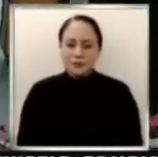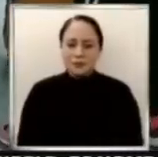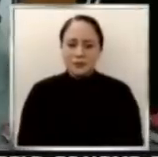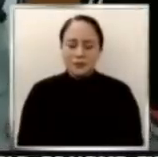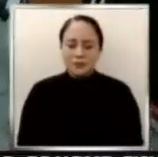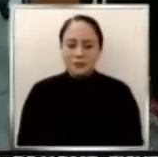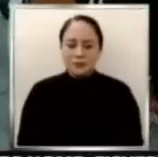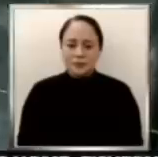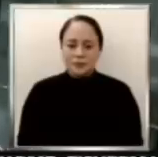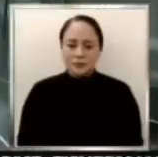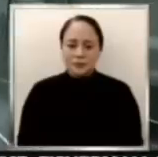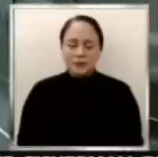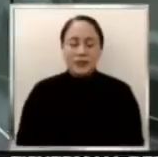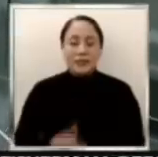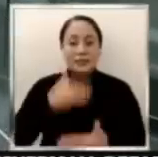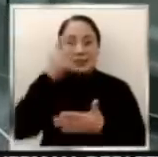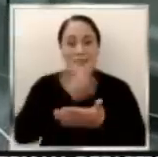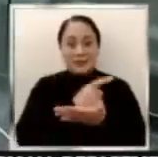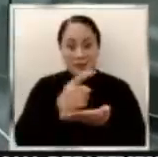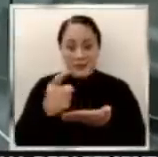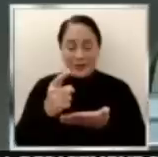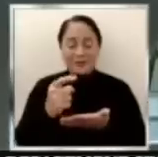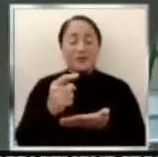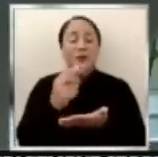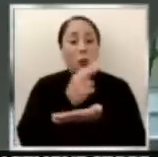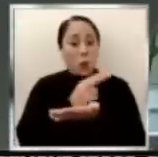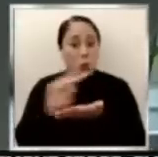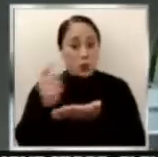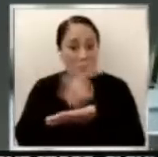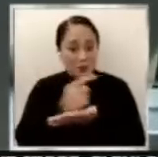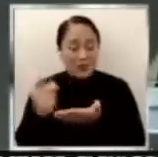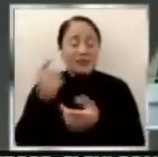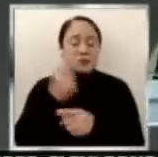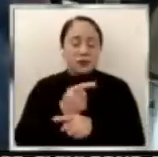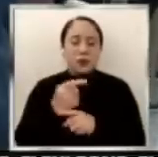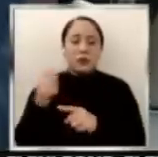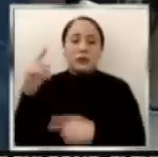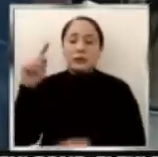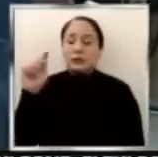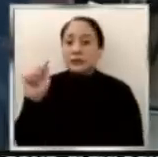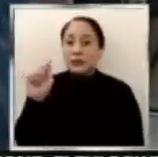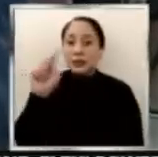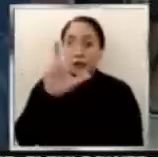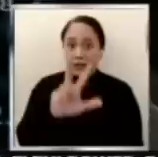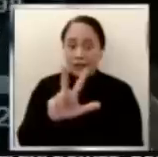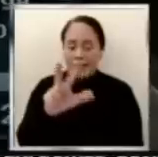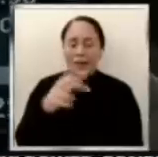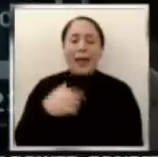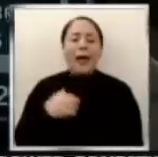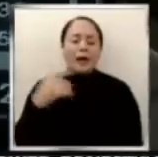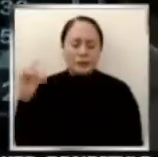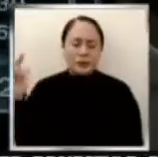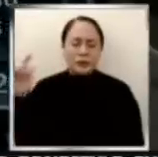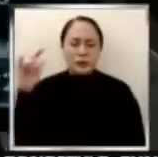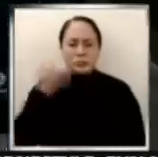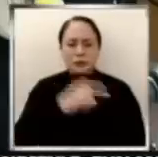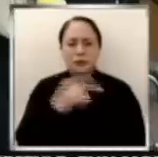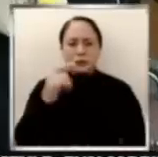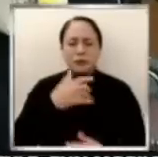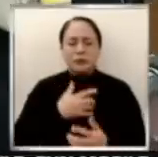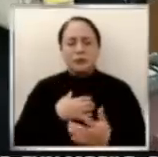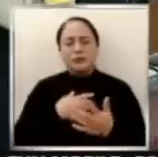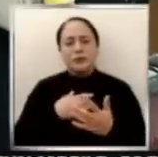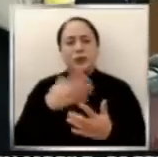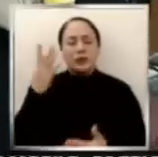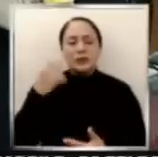Sa susunod na linggo pa ang Holy Week pero ngayon pa lamang sa Terminal 3, tila na ang mga bumabiyahe sa security screening. Ayon sa